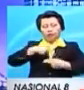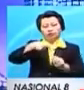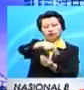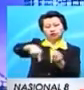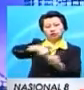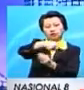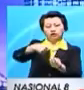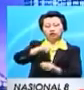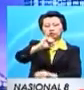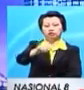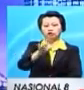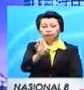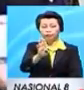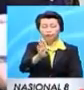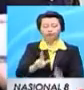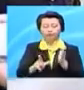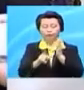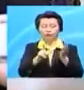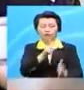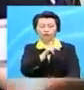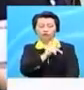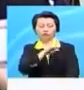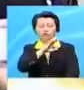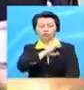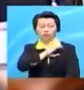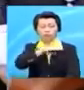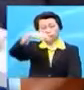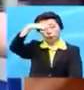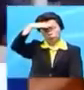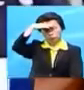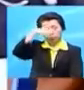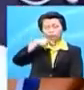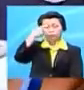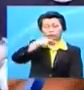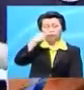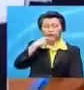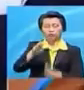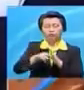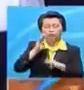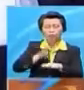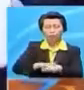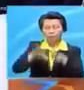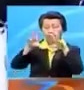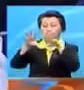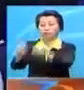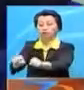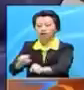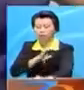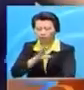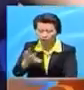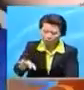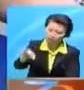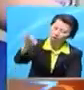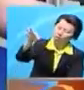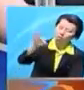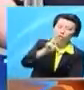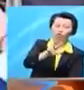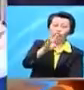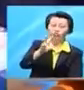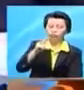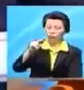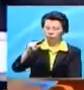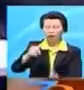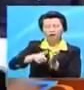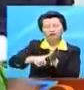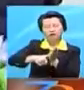Bahru. Timbalan Ketua Polis Johor, Datuk Muhammad Zakaria Ahmad berkata, semasa serbuan polis menemui 27 gram